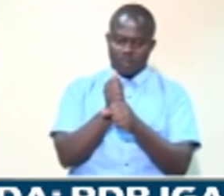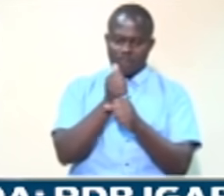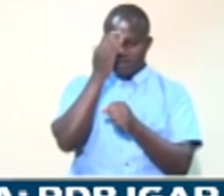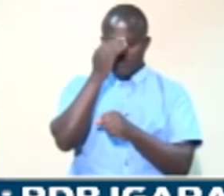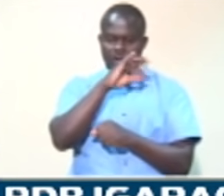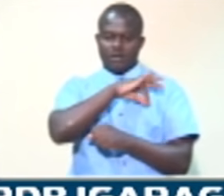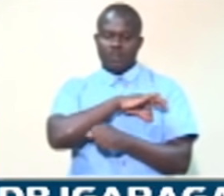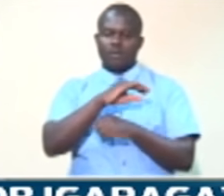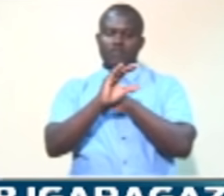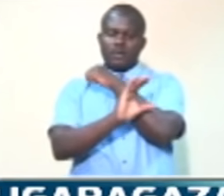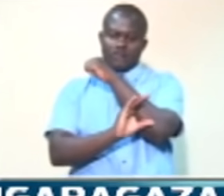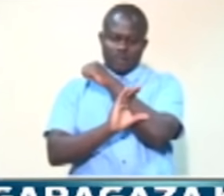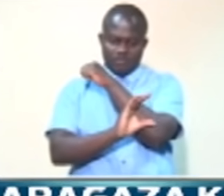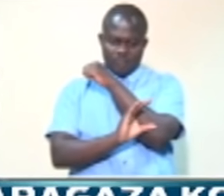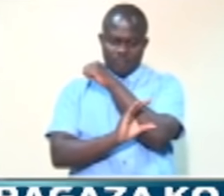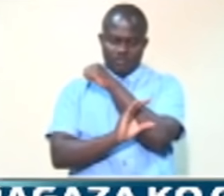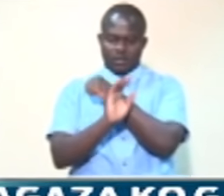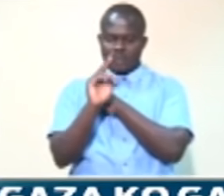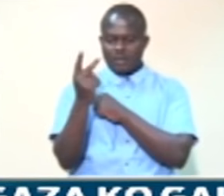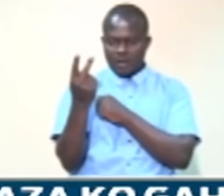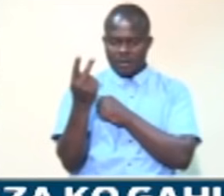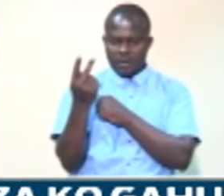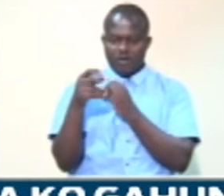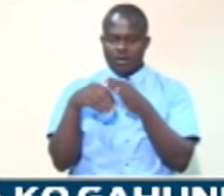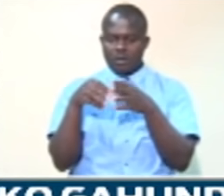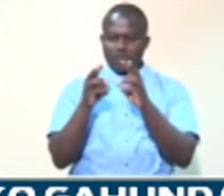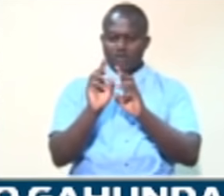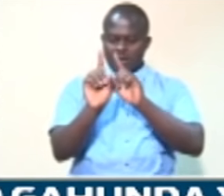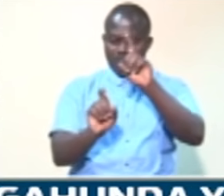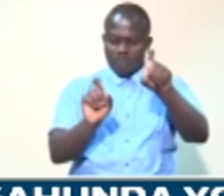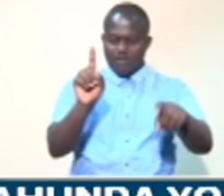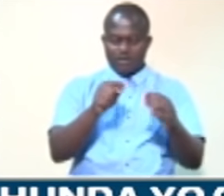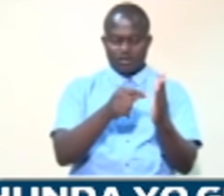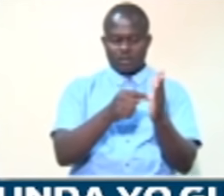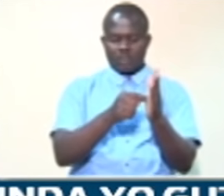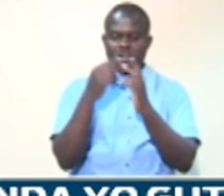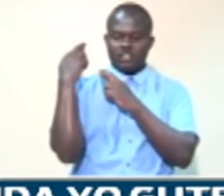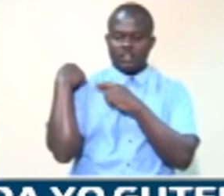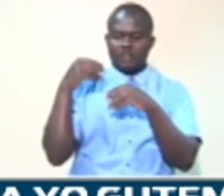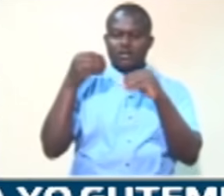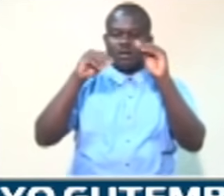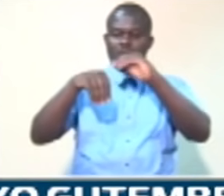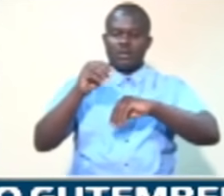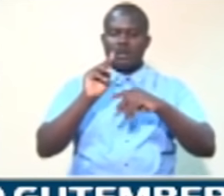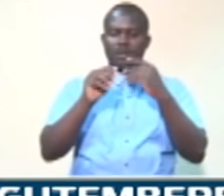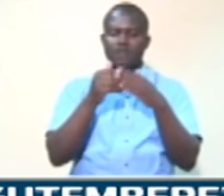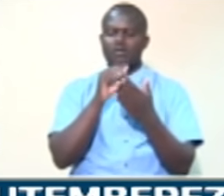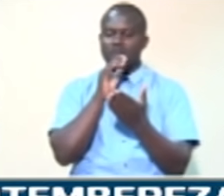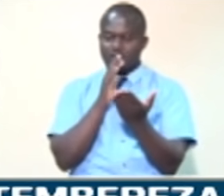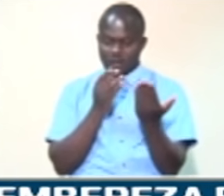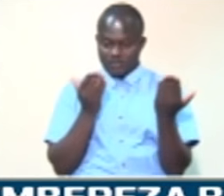bw'inyungu y'igihugu Icya kabiri ni uburyo bwo kubazwa inshingano zitanga umusaruro abaturage biteze